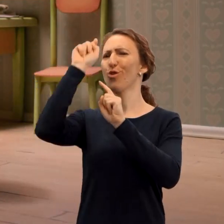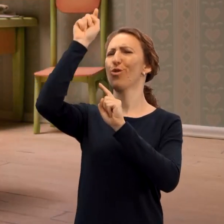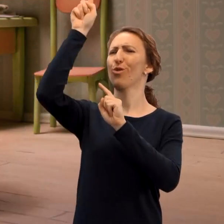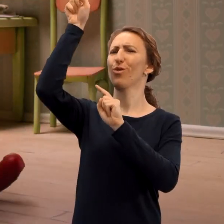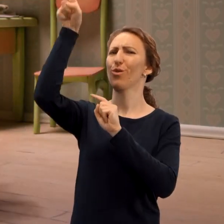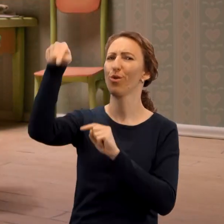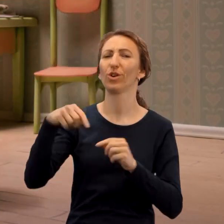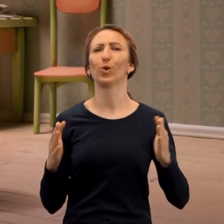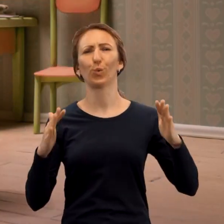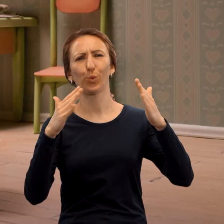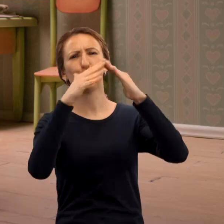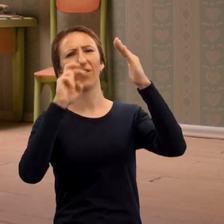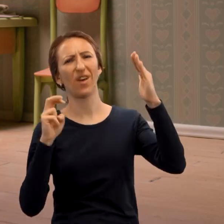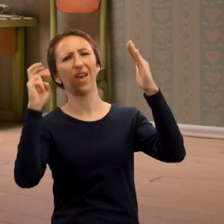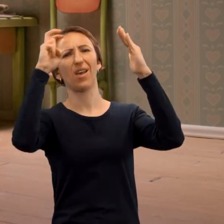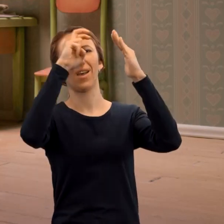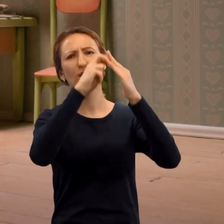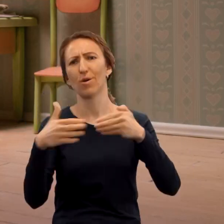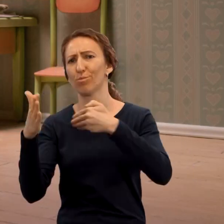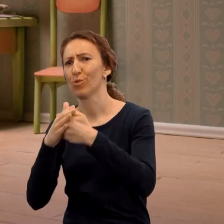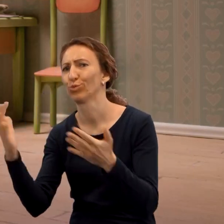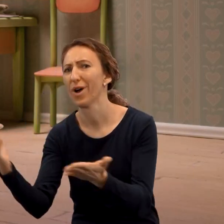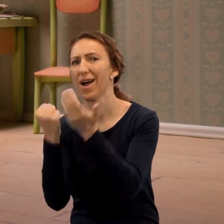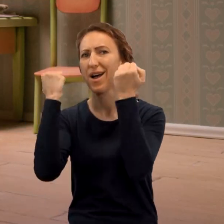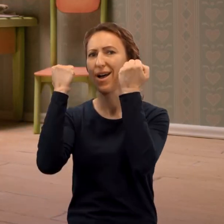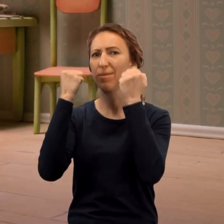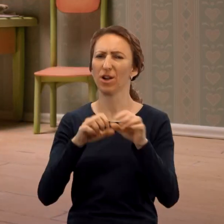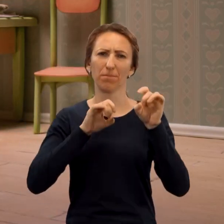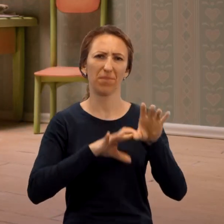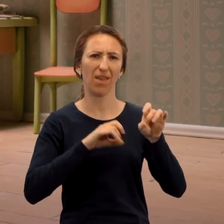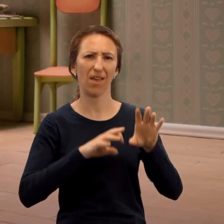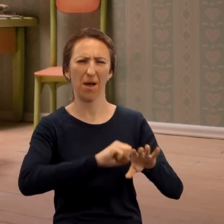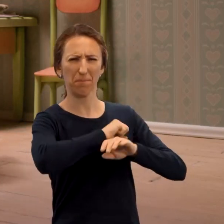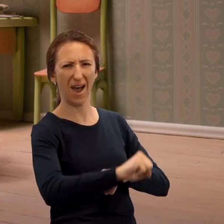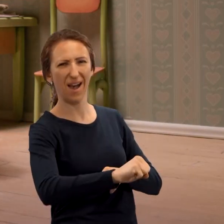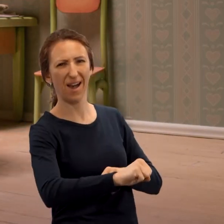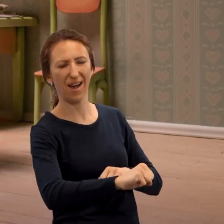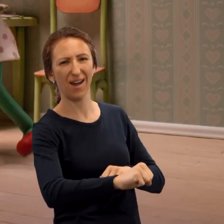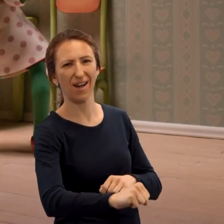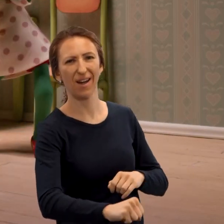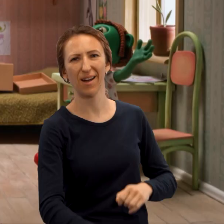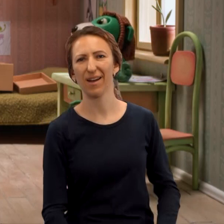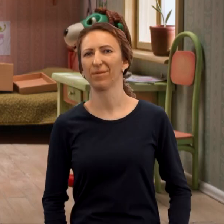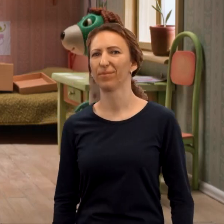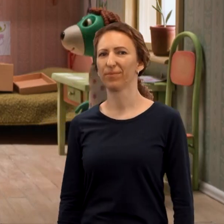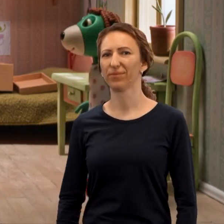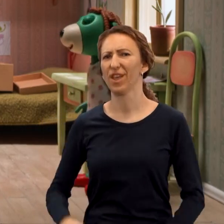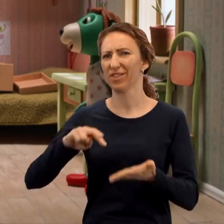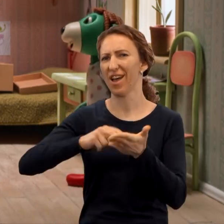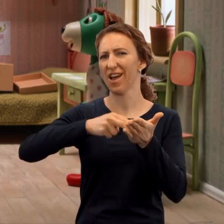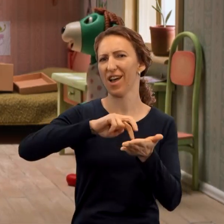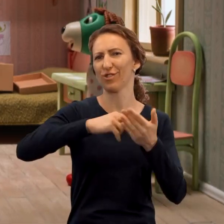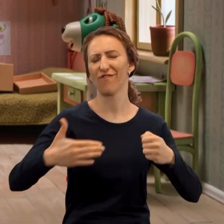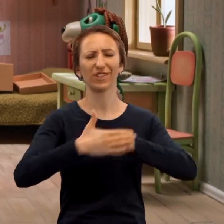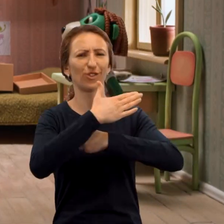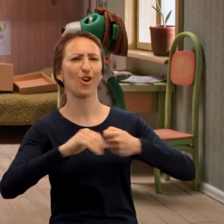morze, zdobyć góry męża biegun, strusia złapać pełnym biegu, 100 dni